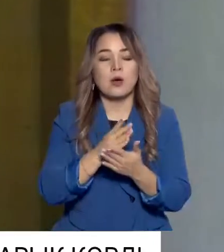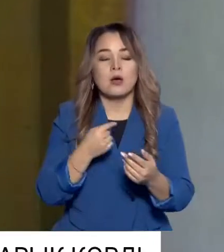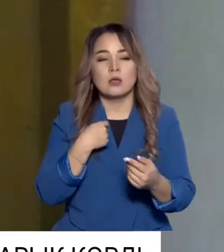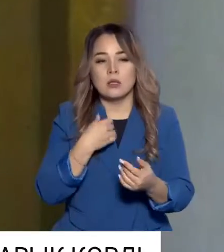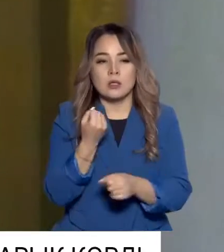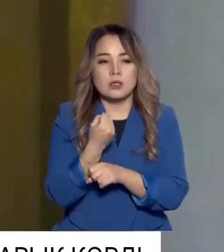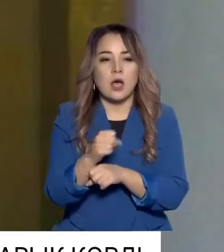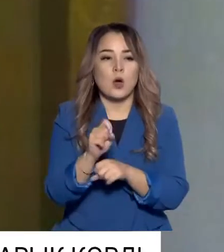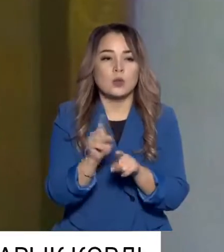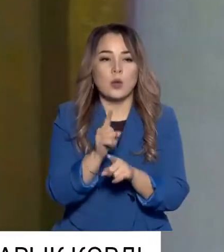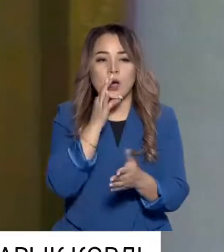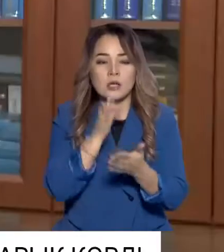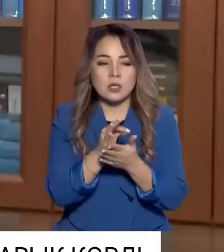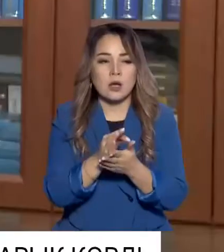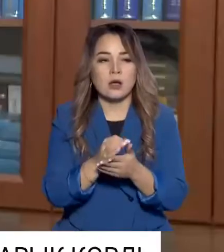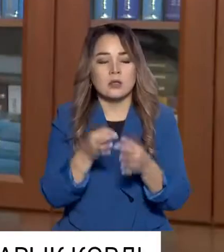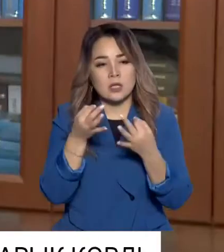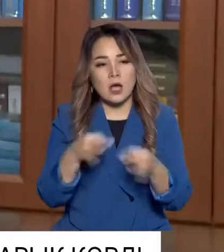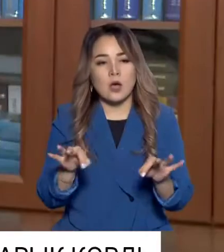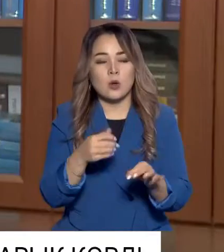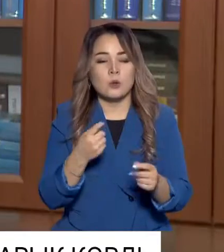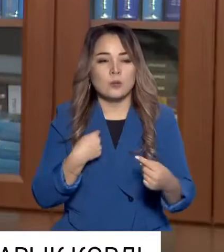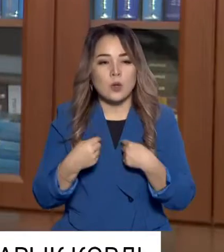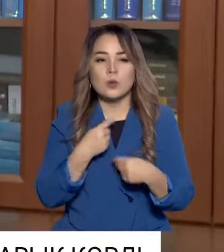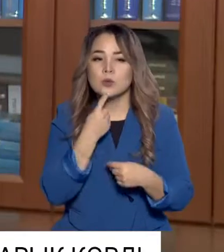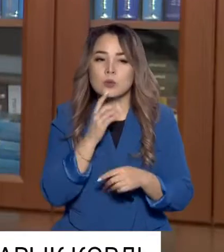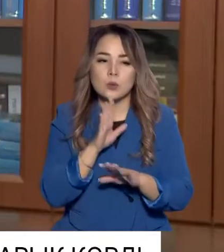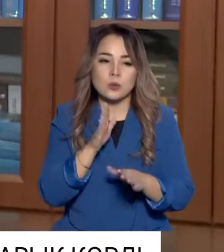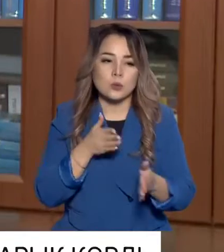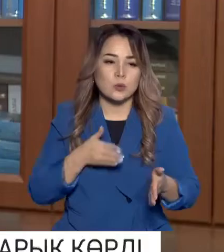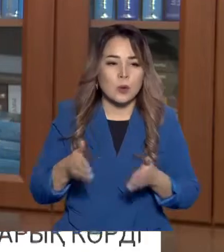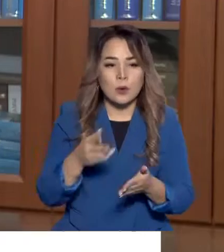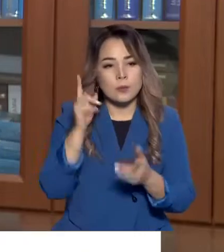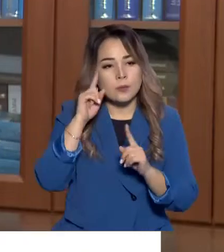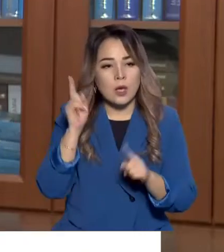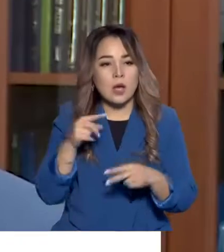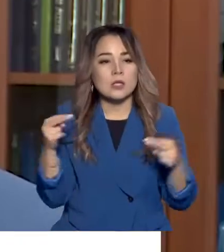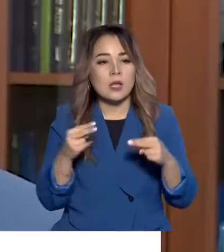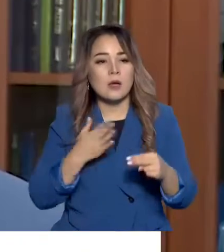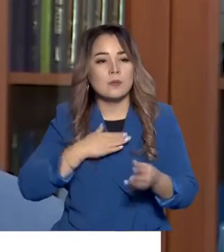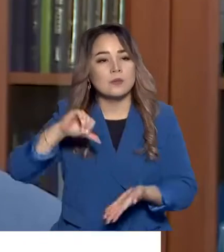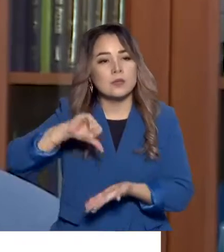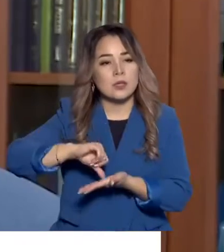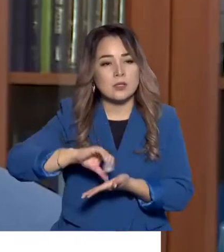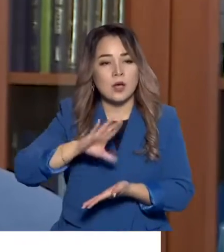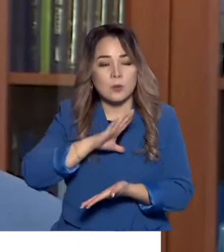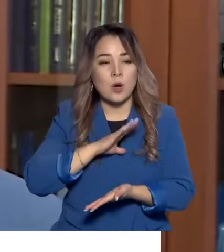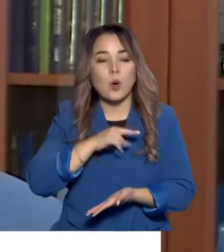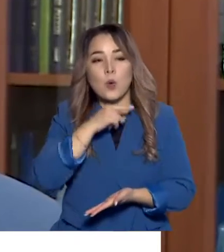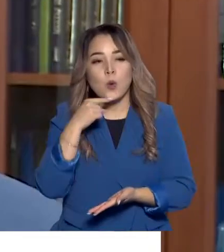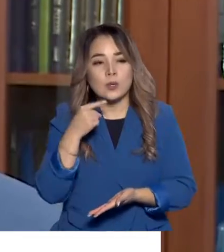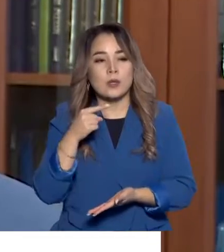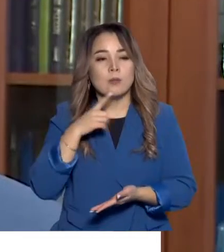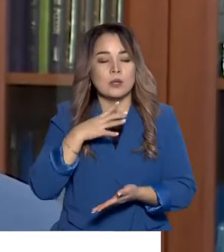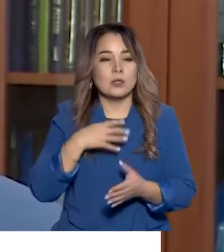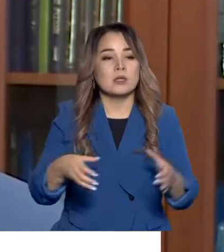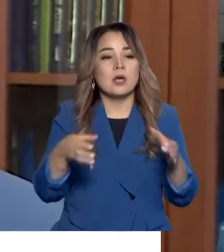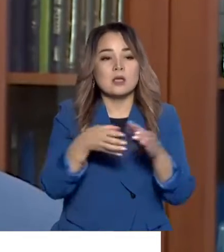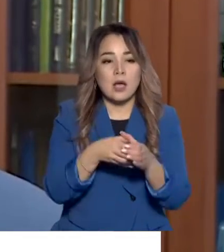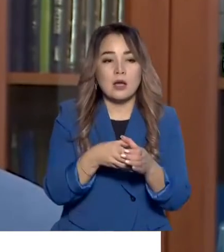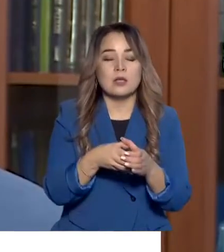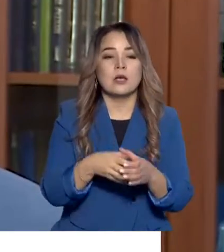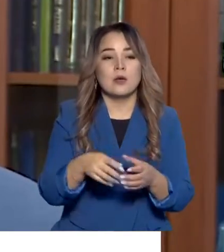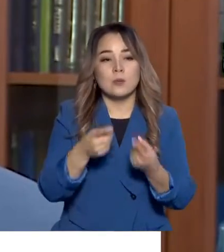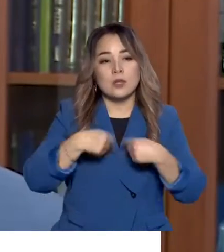атыру оңай болмады. Қитұрқы сұрақтарды қойған. Соның мен куәсі болдым. Біз енді Орыс империясының орнында